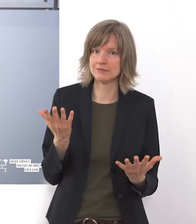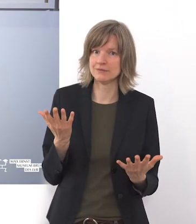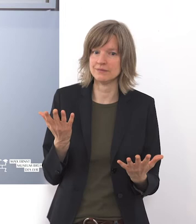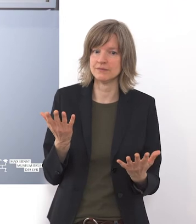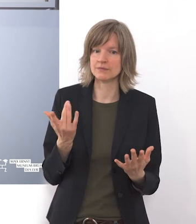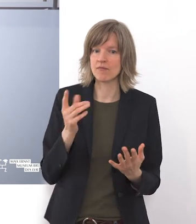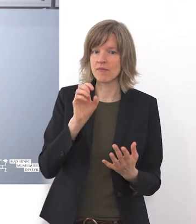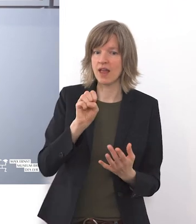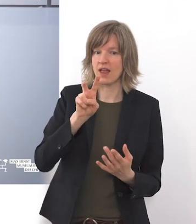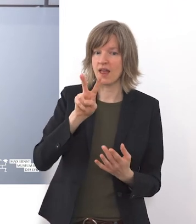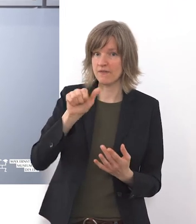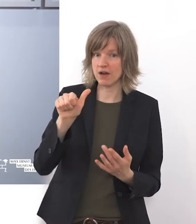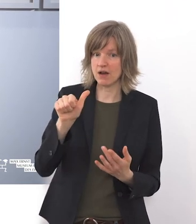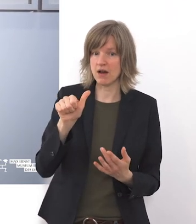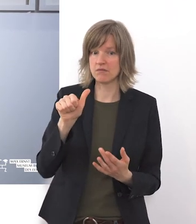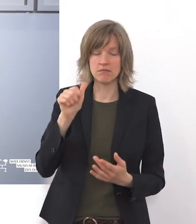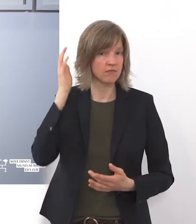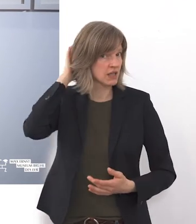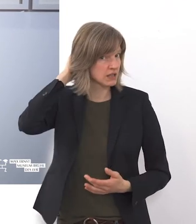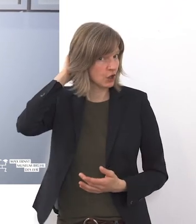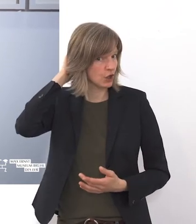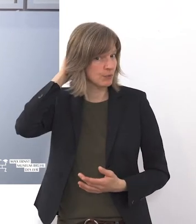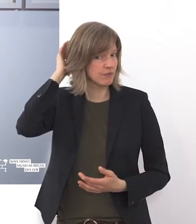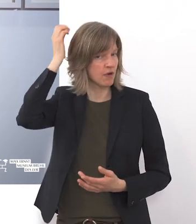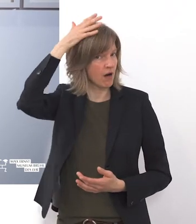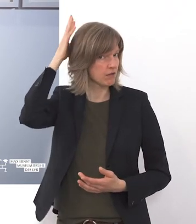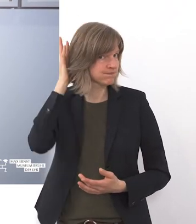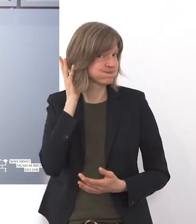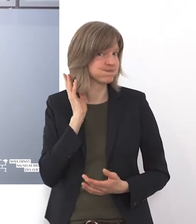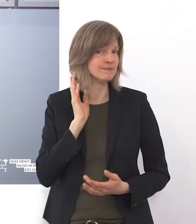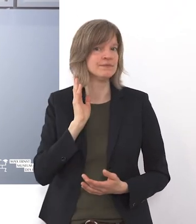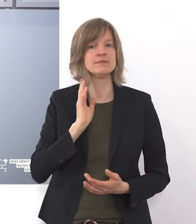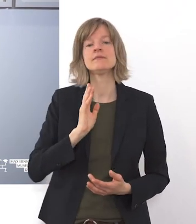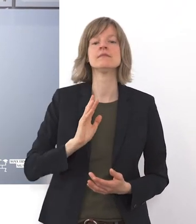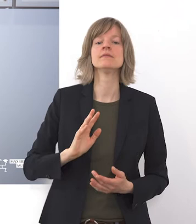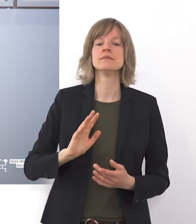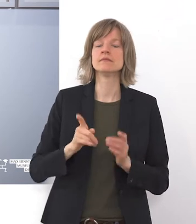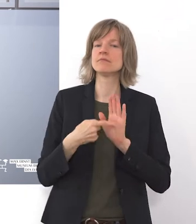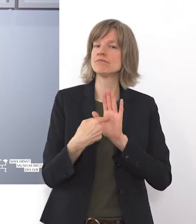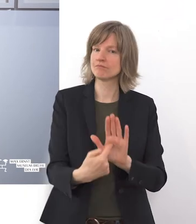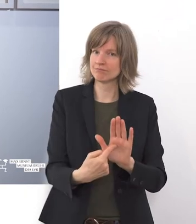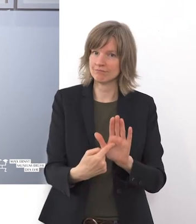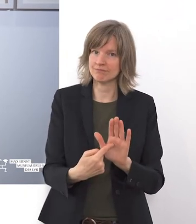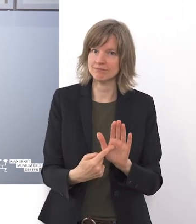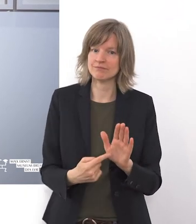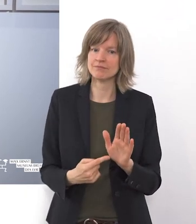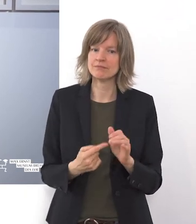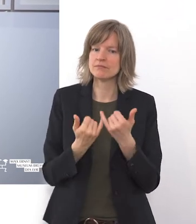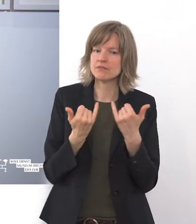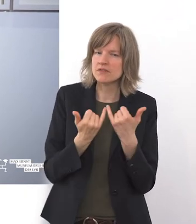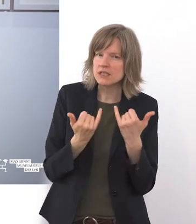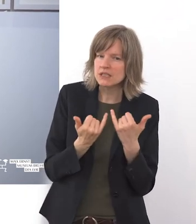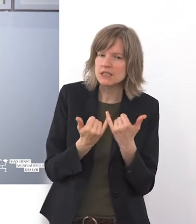von hinten präsentiert. Wir sehen ihr Haar. Ihr feingliedriges Haar wird dargestellt über die Struktur